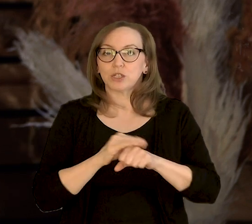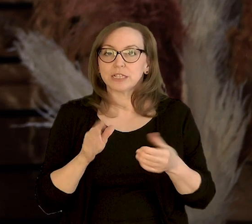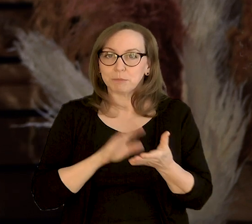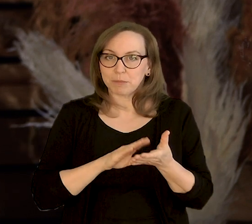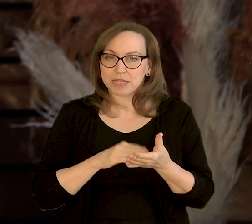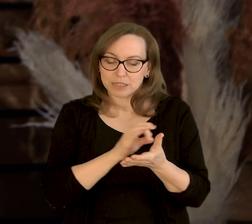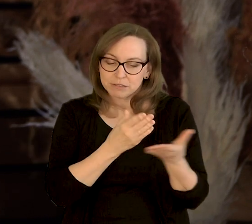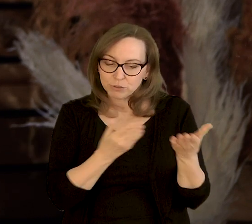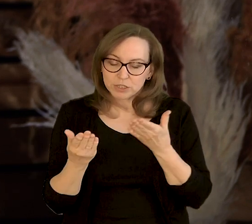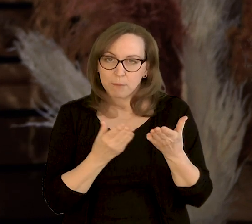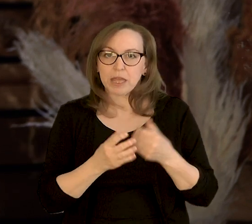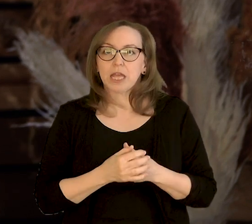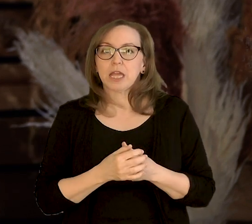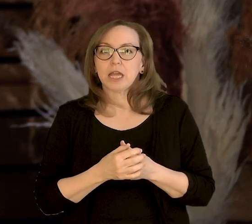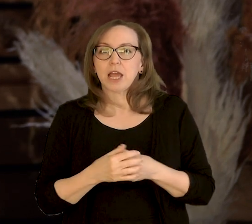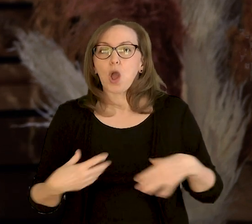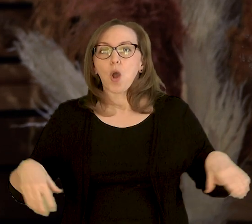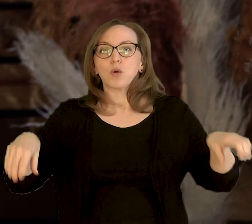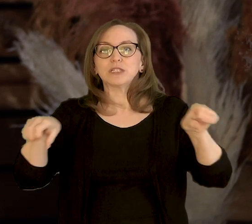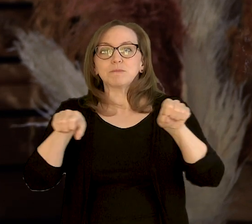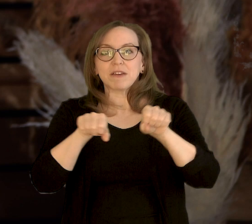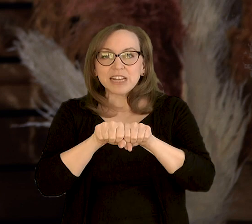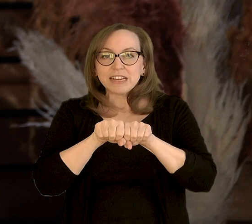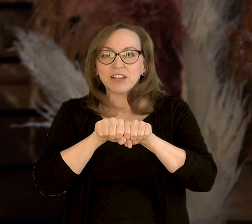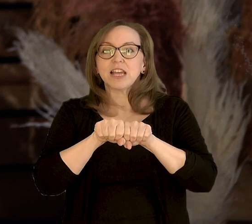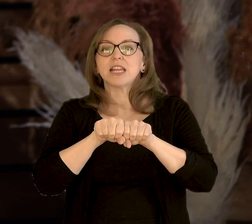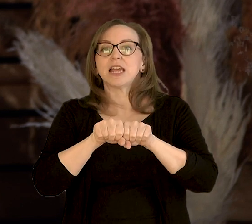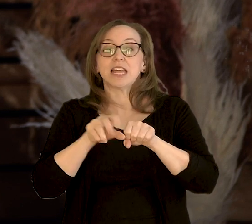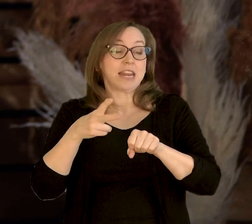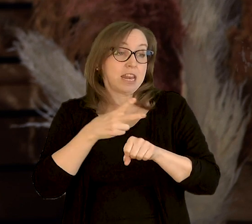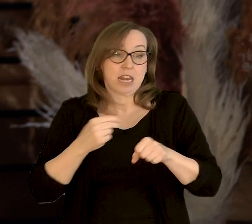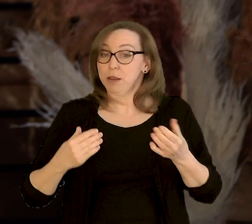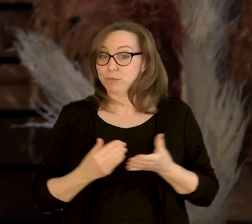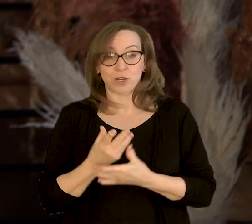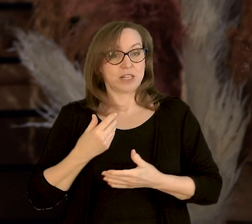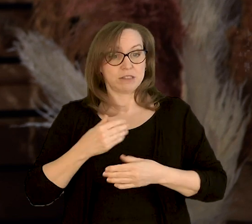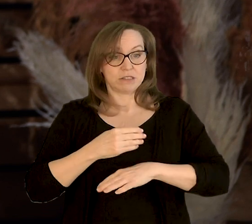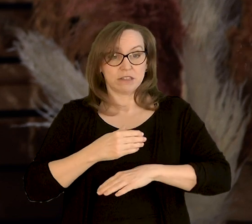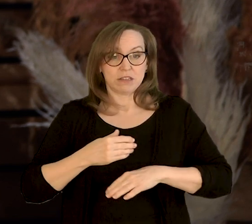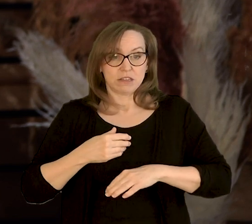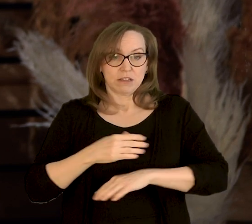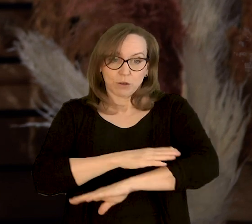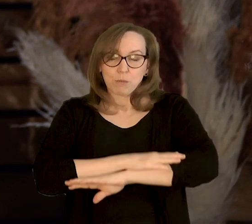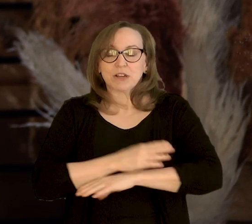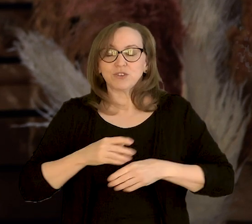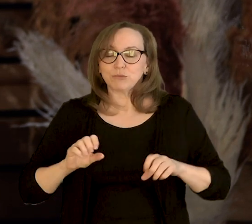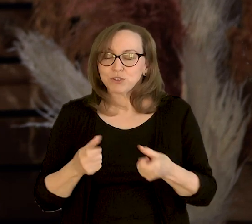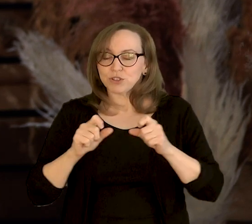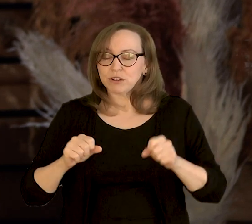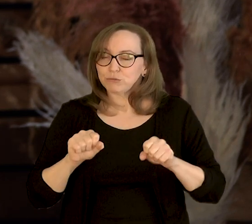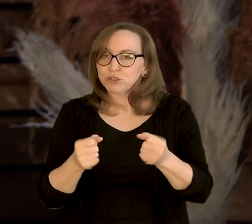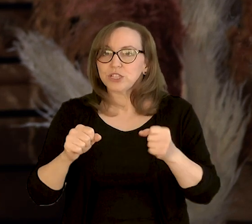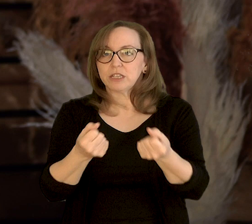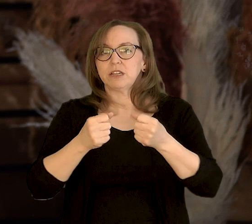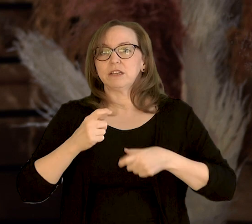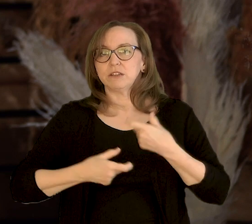czytamy, że usprawiedliwieni jesteśmy nie w oparciu o nasze uczynki, ale